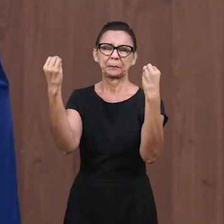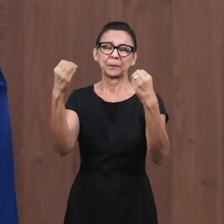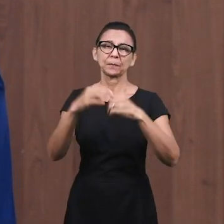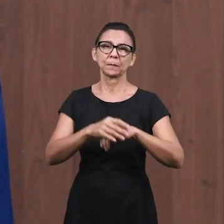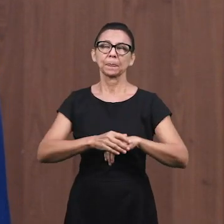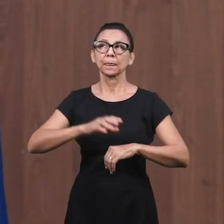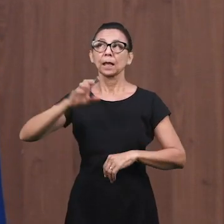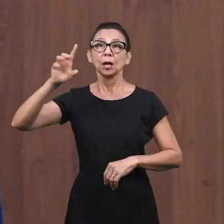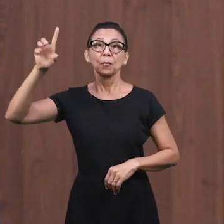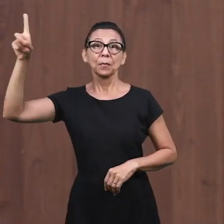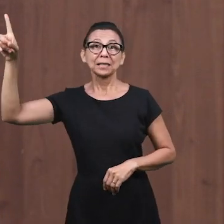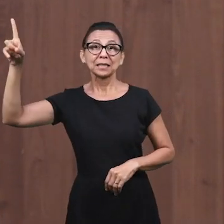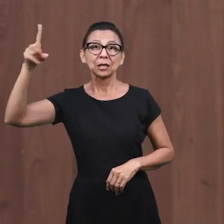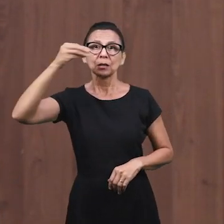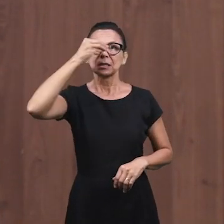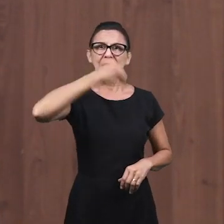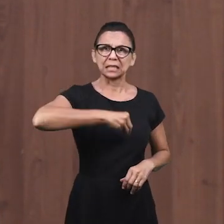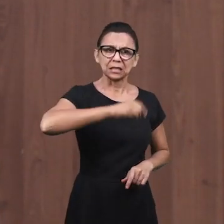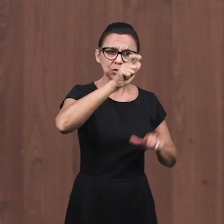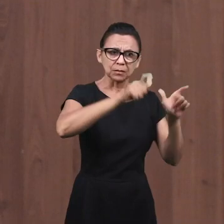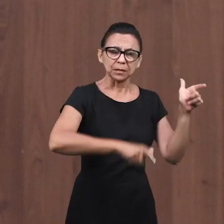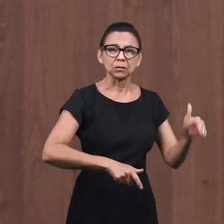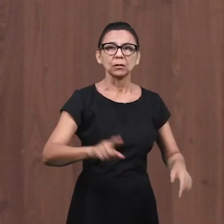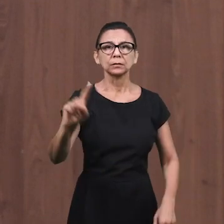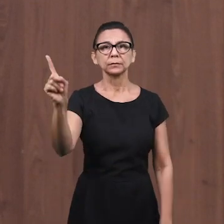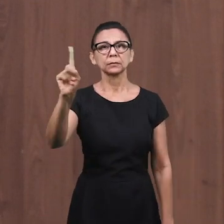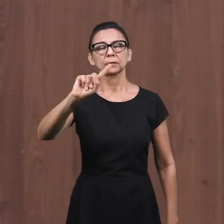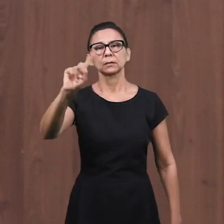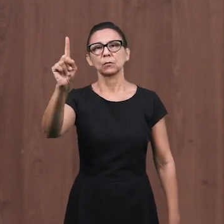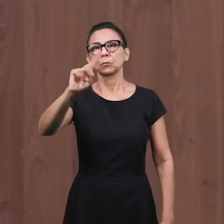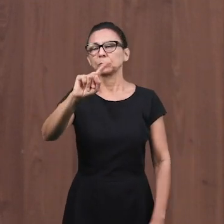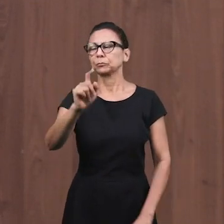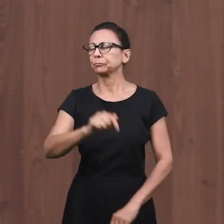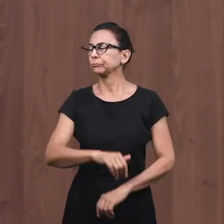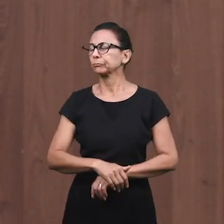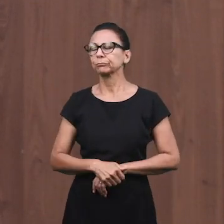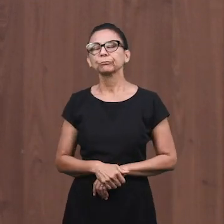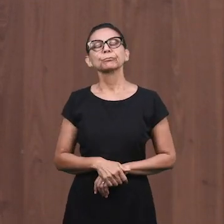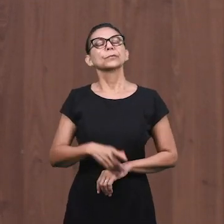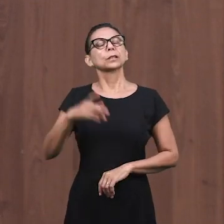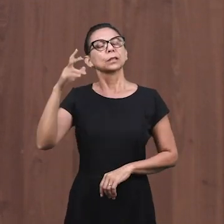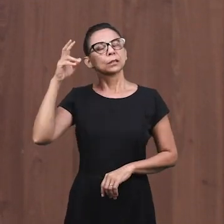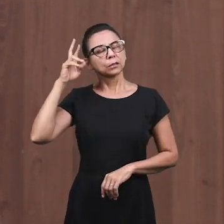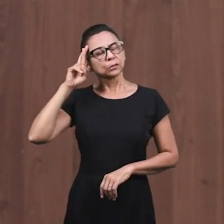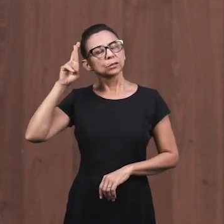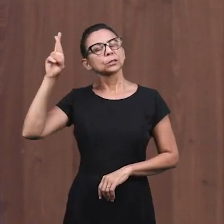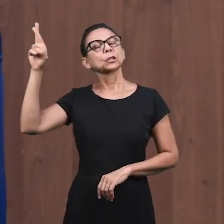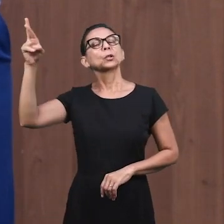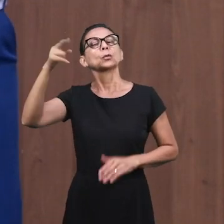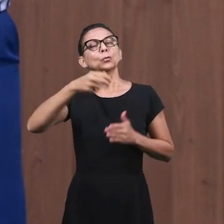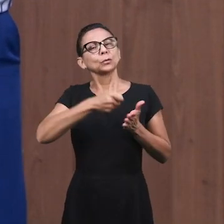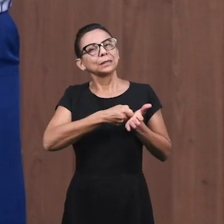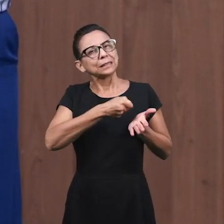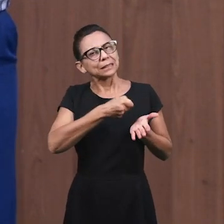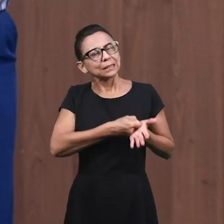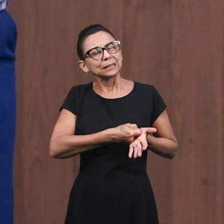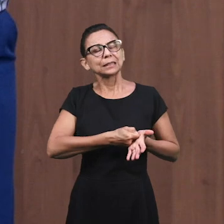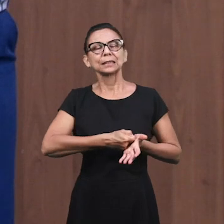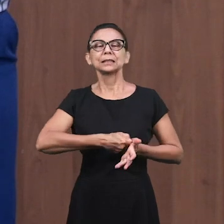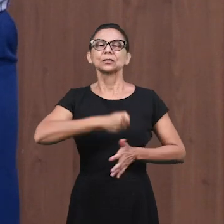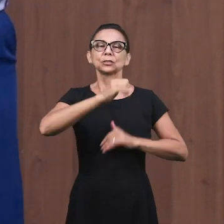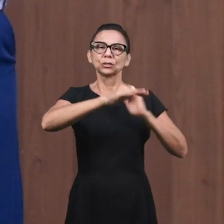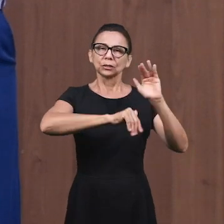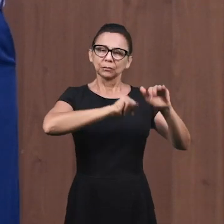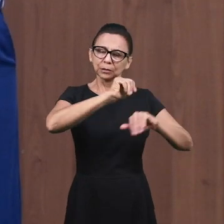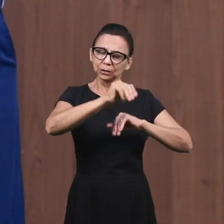pas de ces personnes. Il veut nous utiliser pour parler sur Jésus et de son